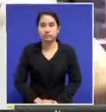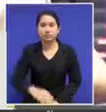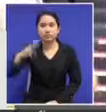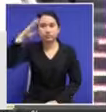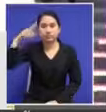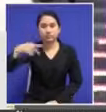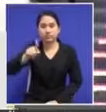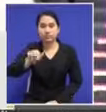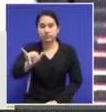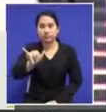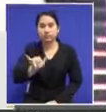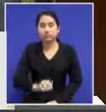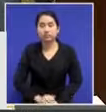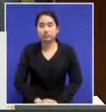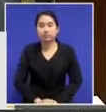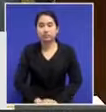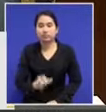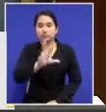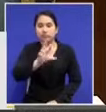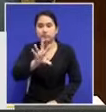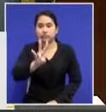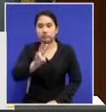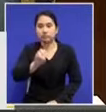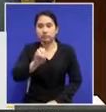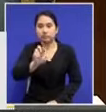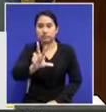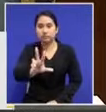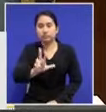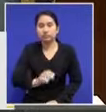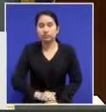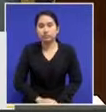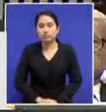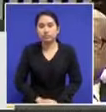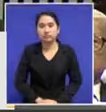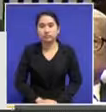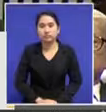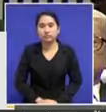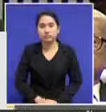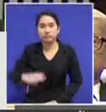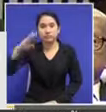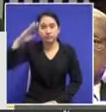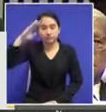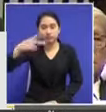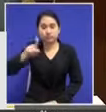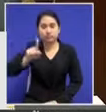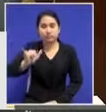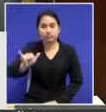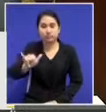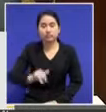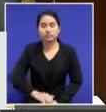เอกประยุทธ์จันทร์โอชาค่ะ 373พลเอกพิษณุพุทธวงศ ์พลเอกประยุทธ์จันทร์โอช